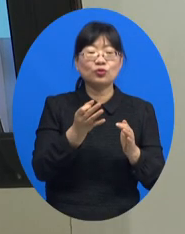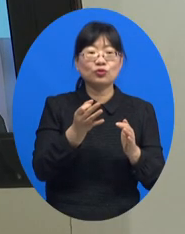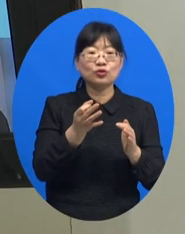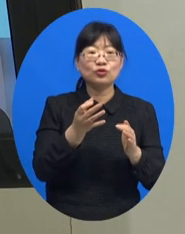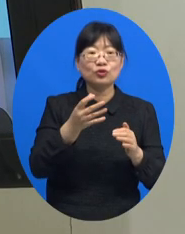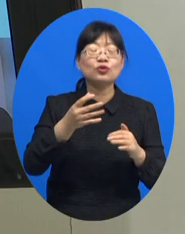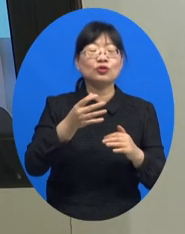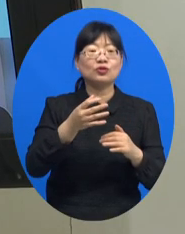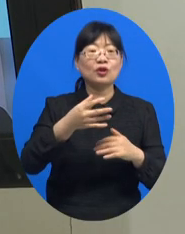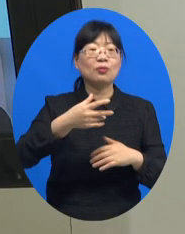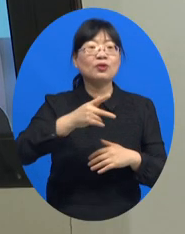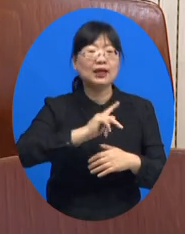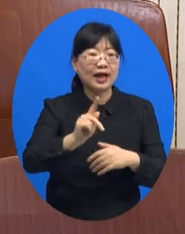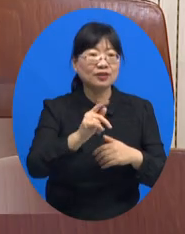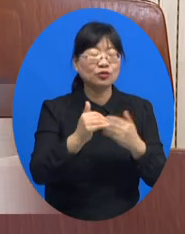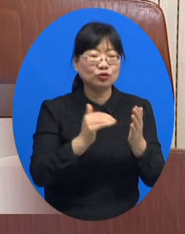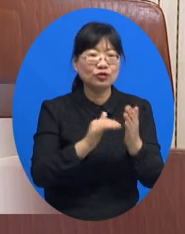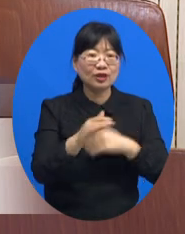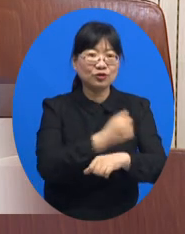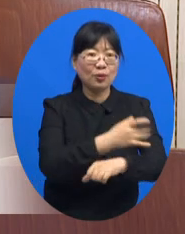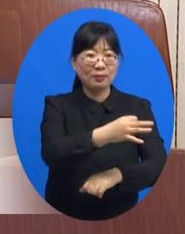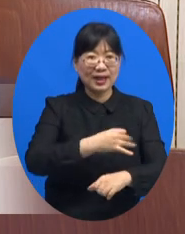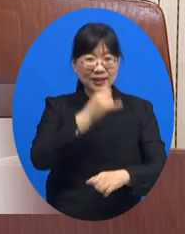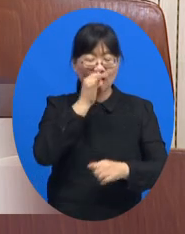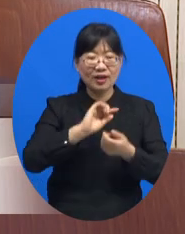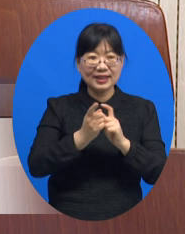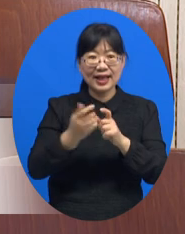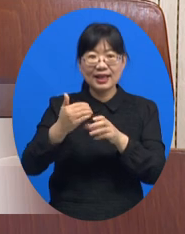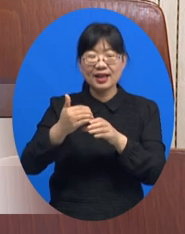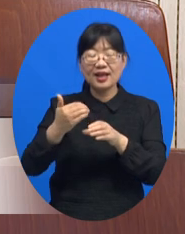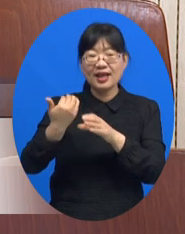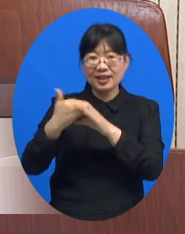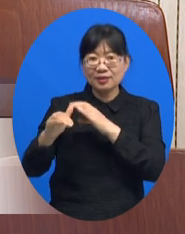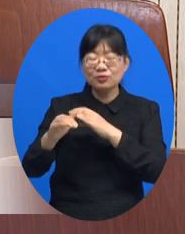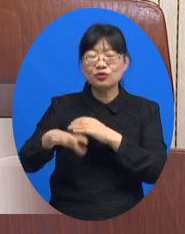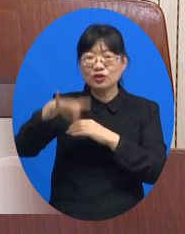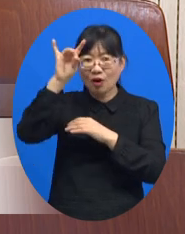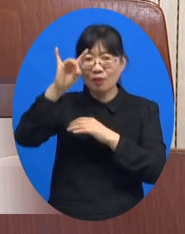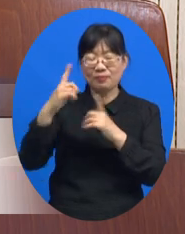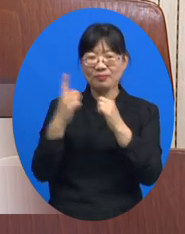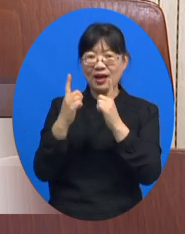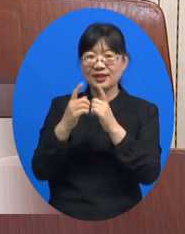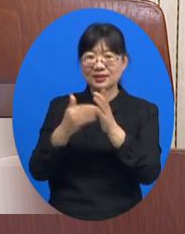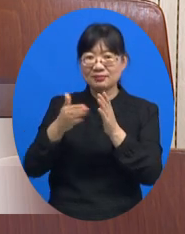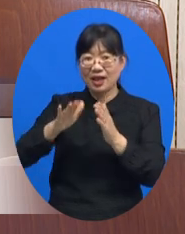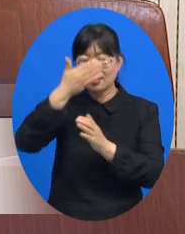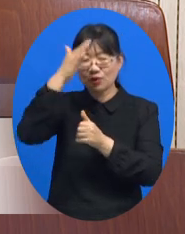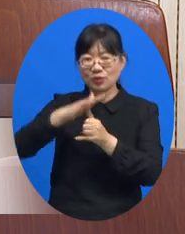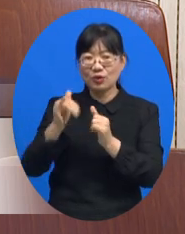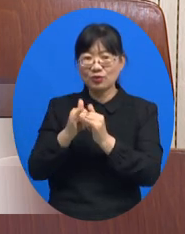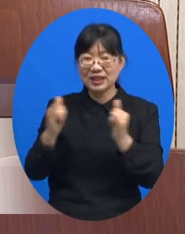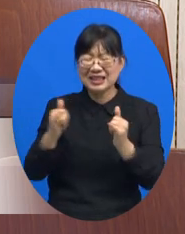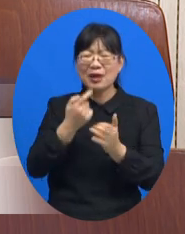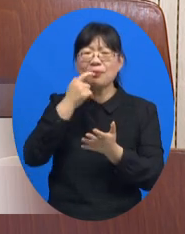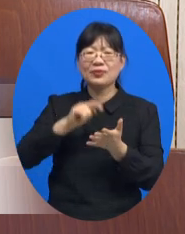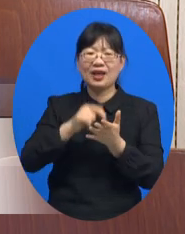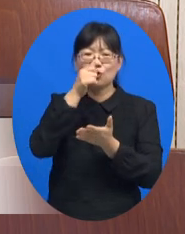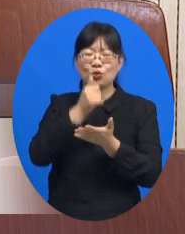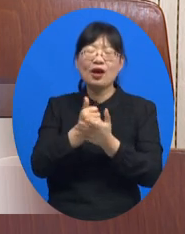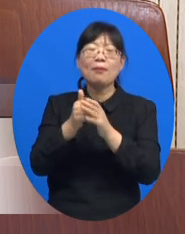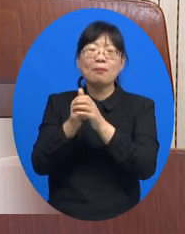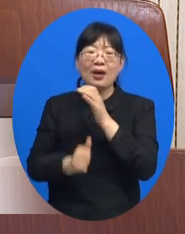수고비를 받는 불법 행위입니다. 대리입금이란 거를 처음 접해보긴 했지만 우리 청소년들이 아주 쉽게 넘어갈 수